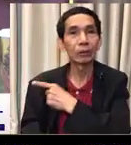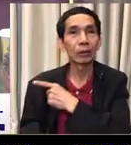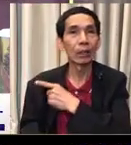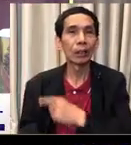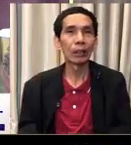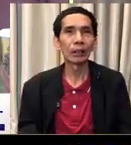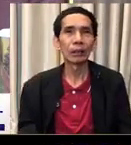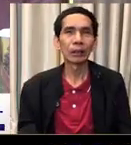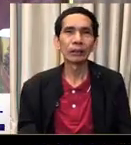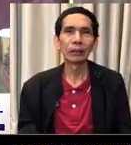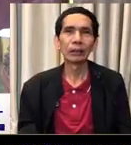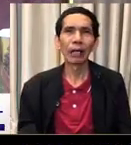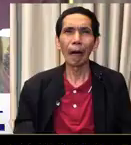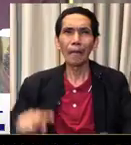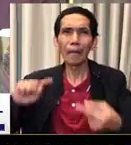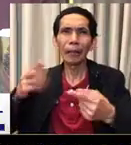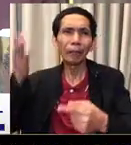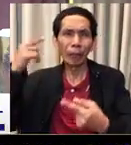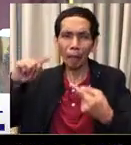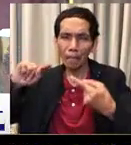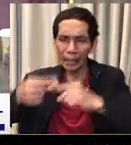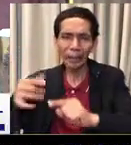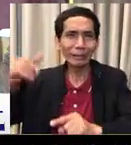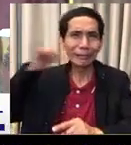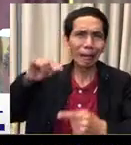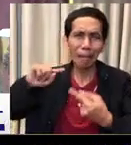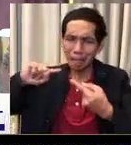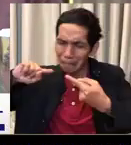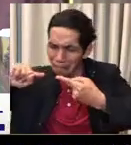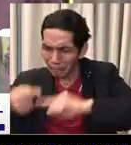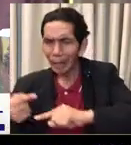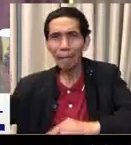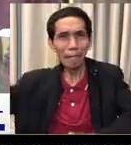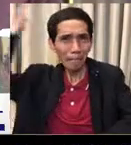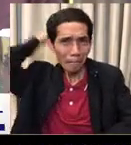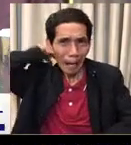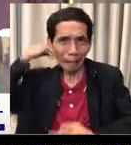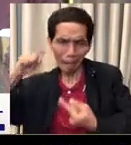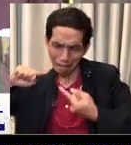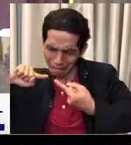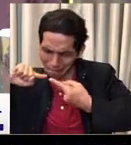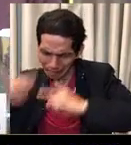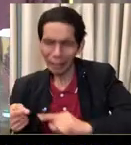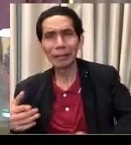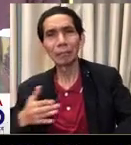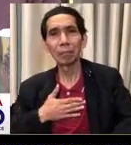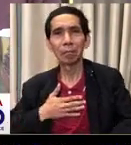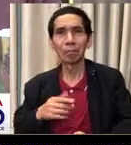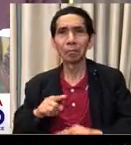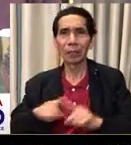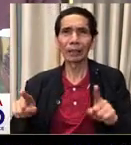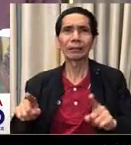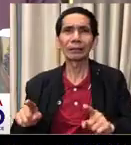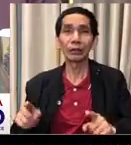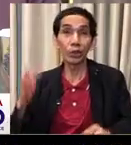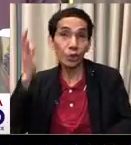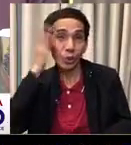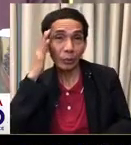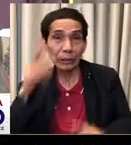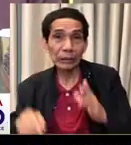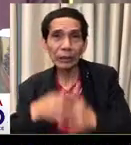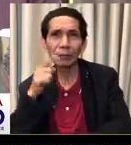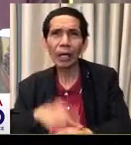mo, I'm into pain yung isang araw. Talagang excruciating pain. Pero hindi. Alam mo yung